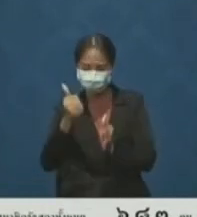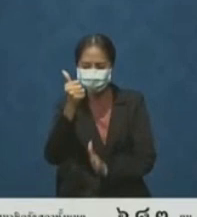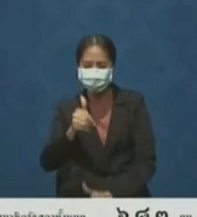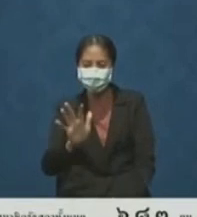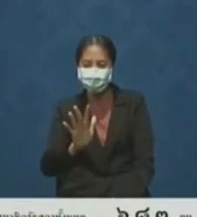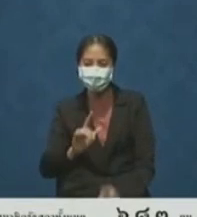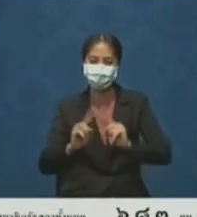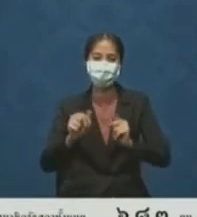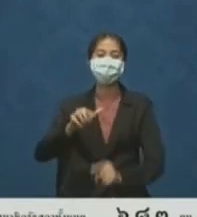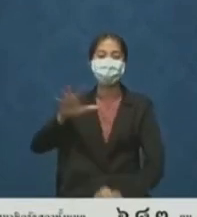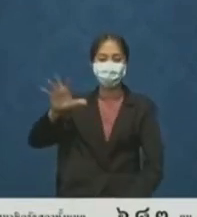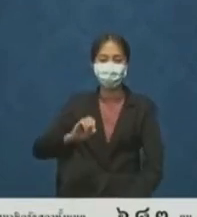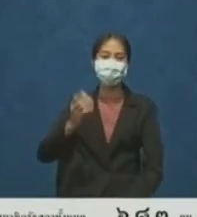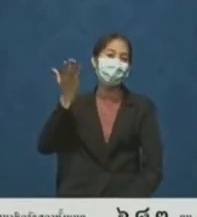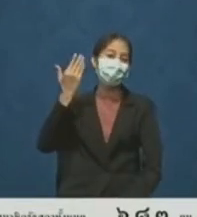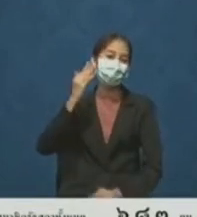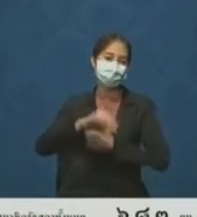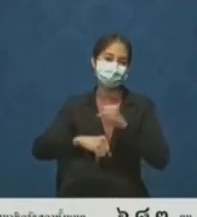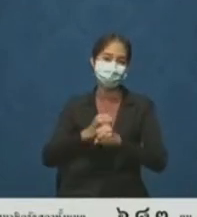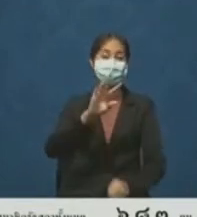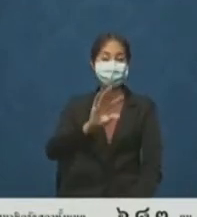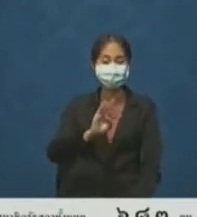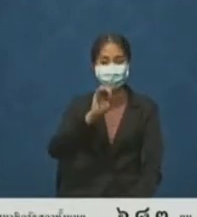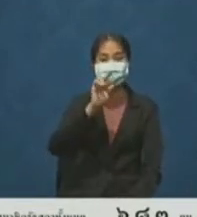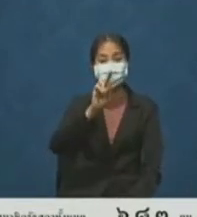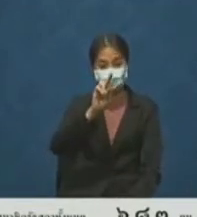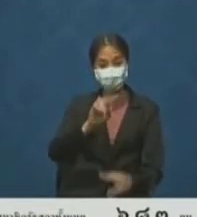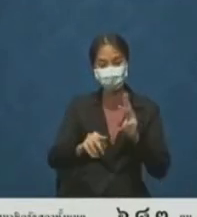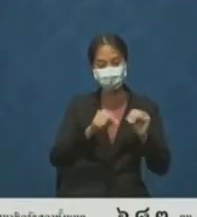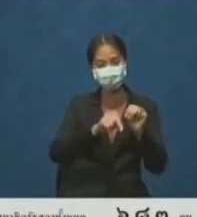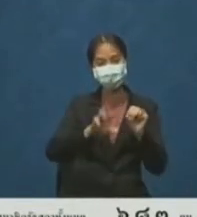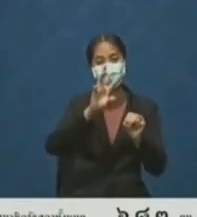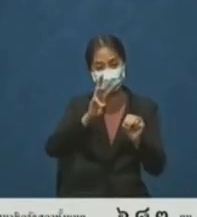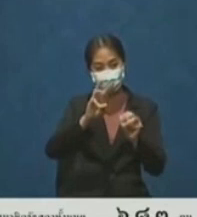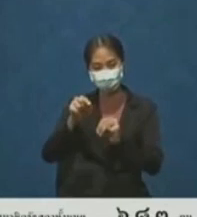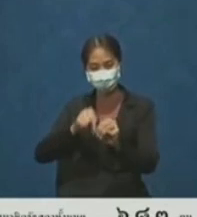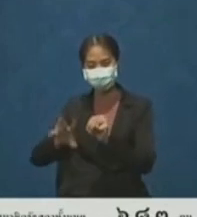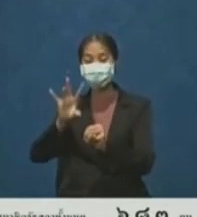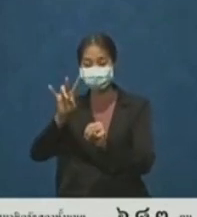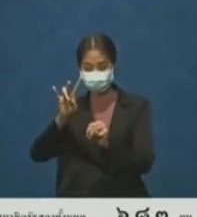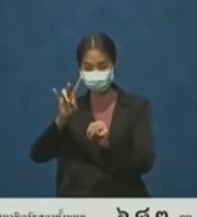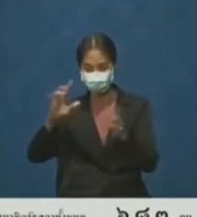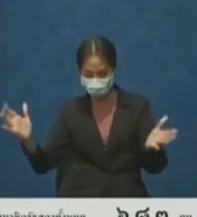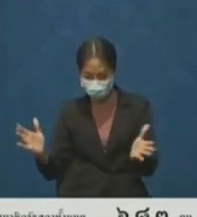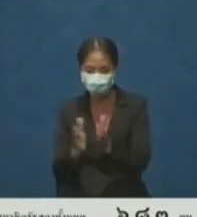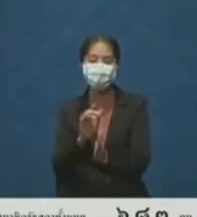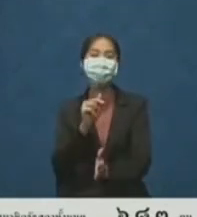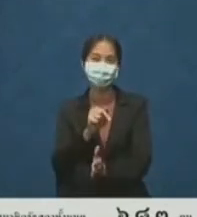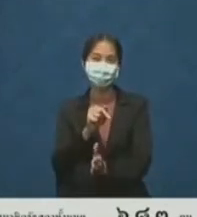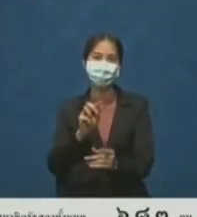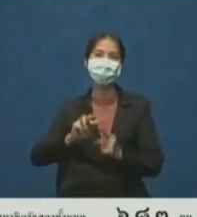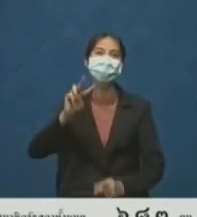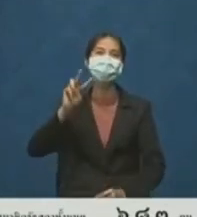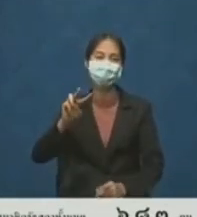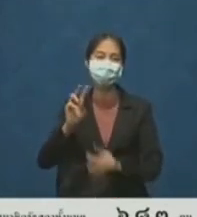รอบอันที่หนึ่งก็คือใช้ต่อยอดจากปี2542มาตรา6ประกอบมาตรา7ครับผมจะไม่ลงรายละ